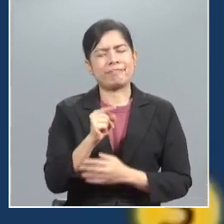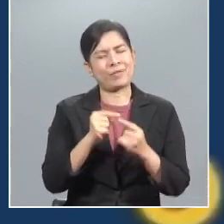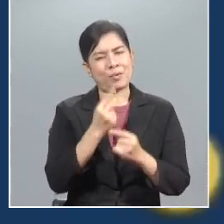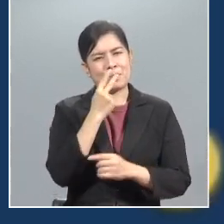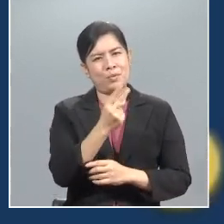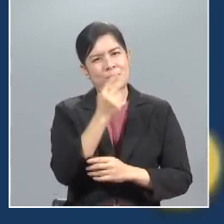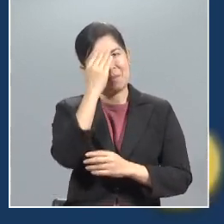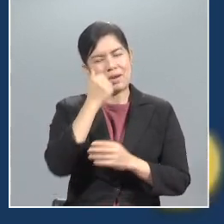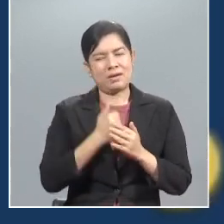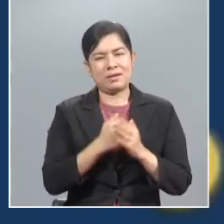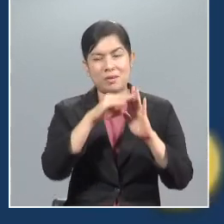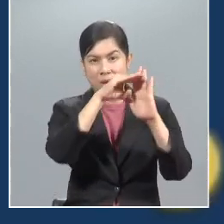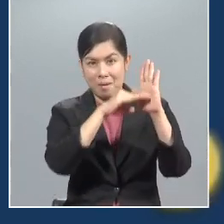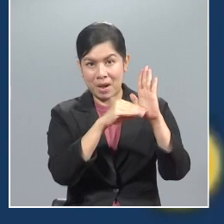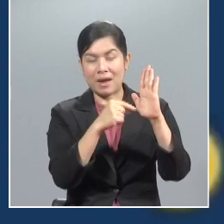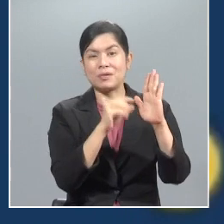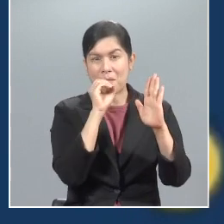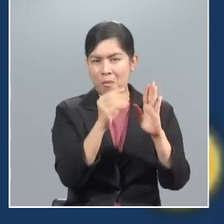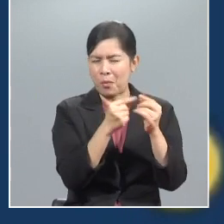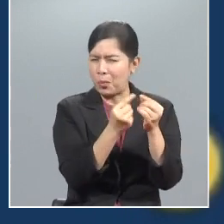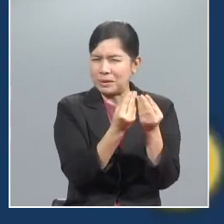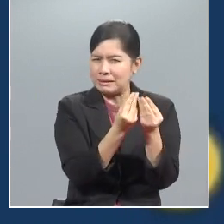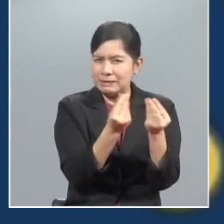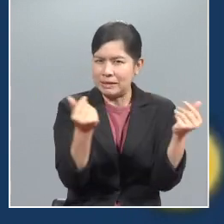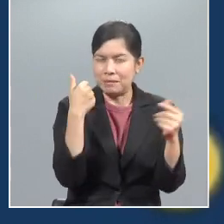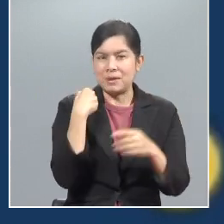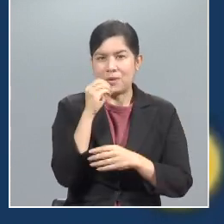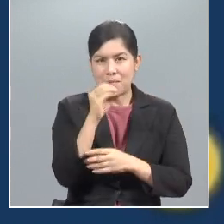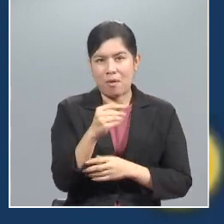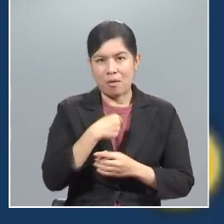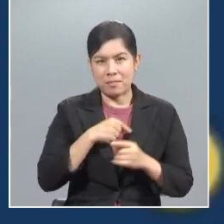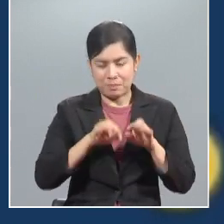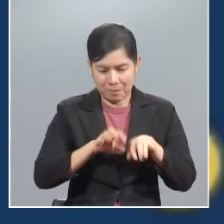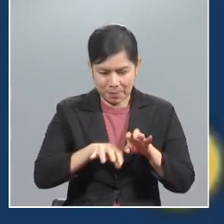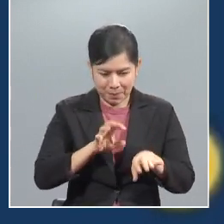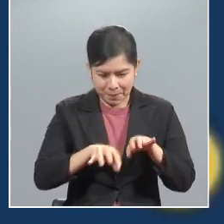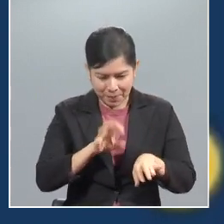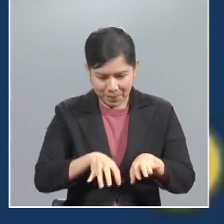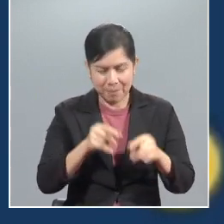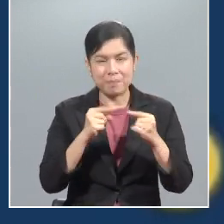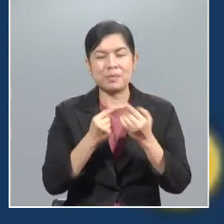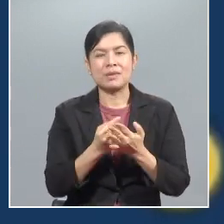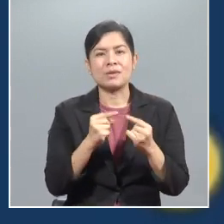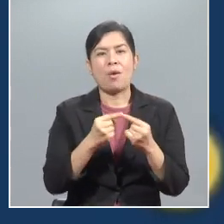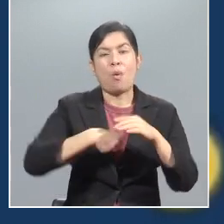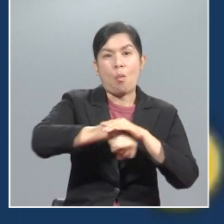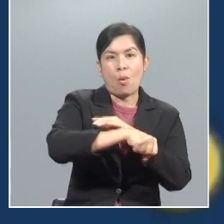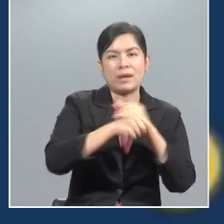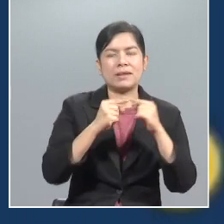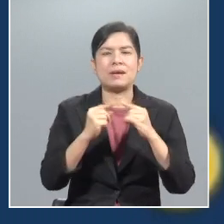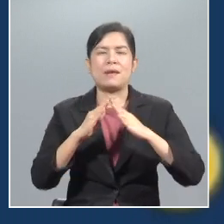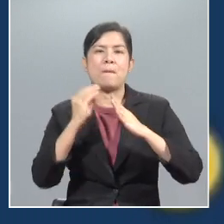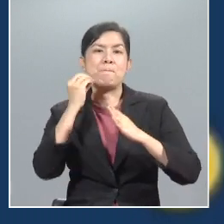านะคะเพระว่าระบุทำลายละเอียดขีหวยที่บ้านพ่อกำนันโดยไม่สวมหน้ากากอนามัย